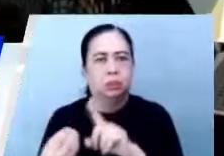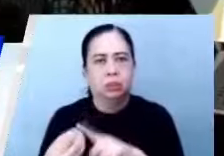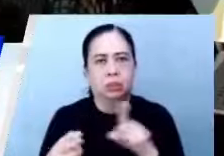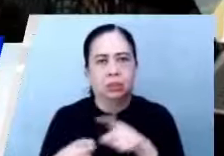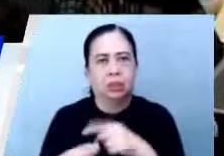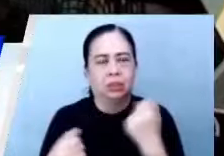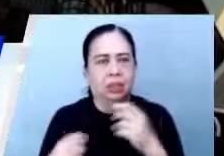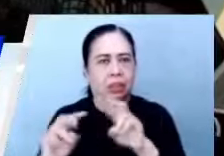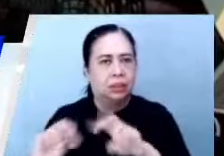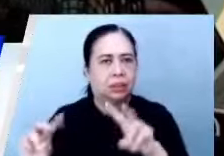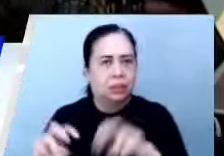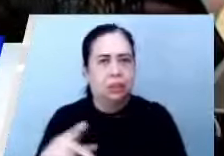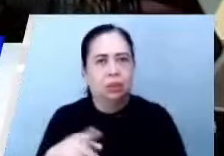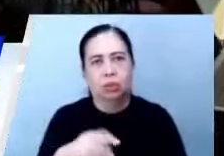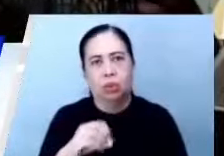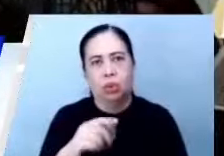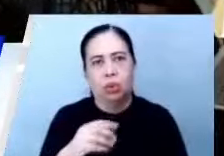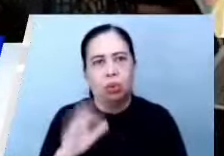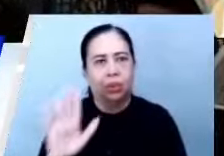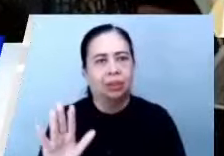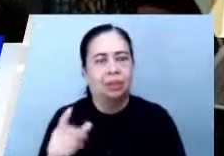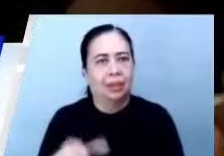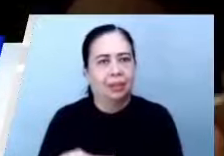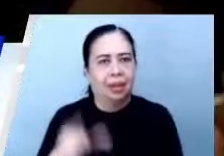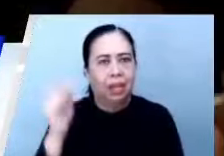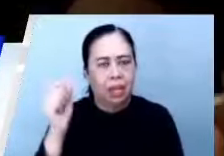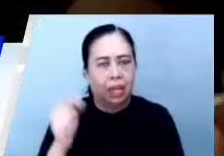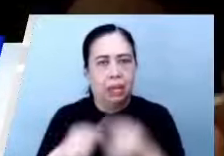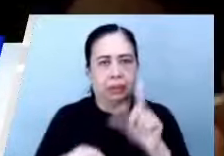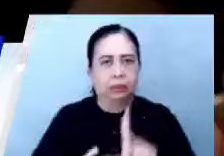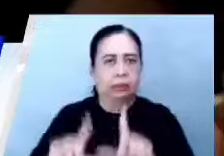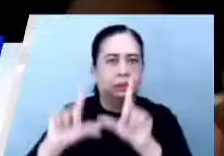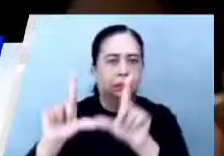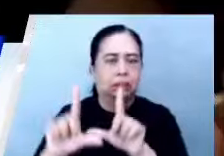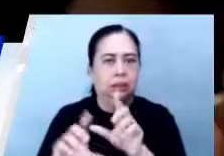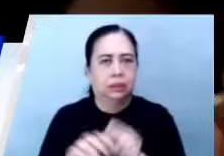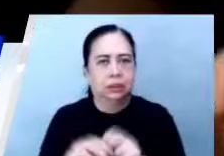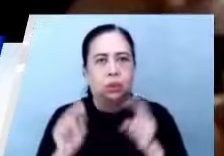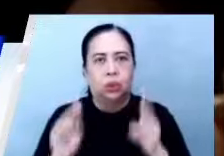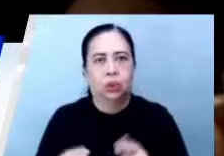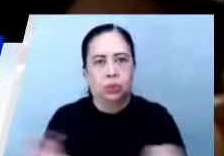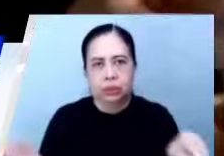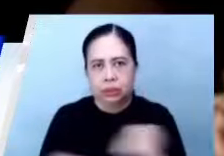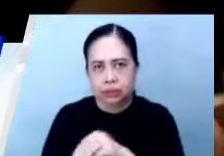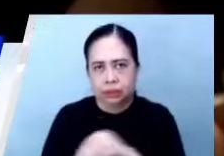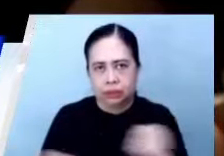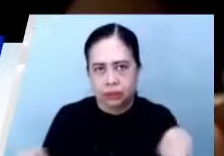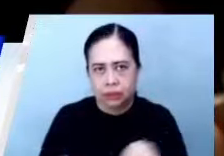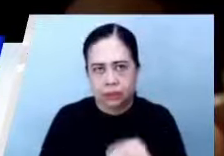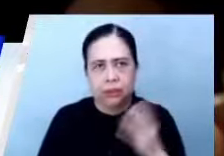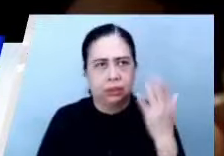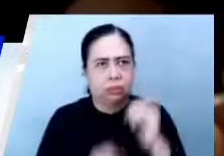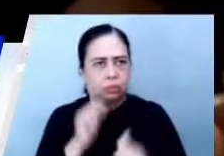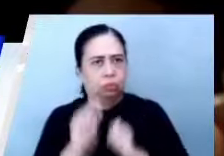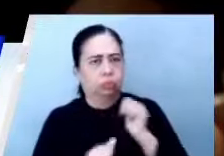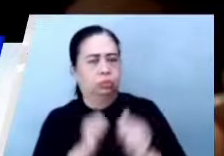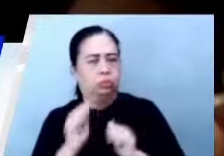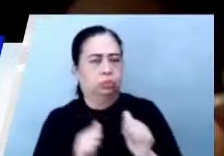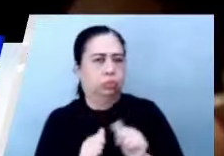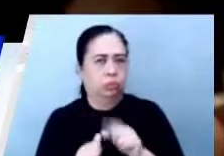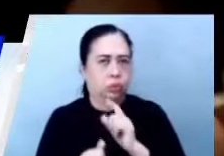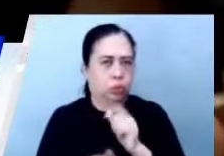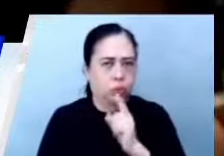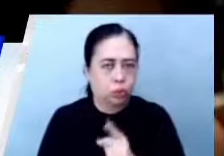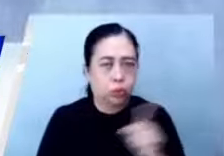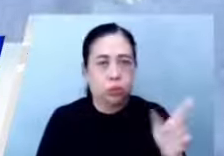sa Pogo Habs sa Bamban Tarlac. Si Guo ay naharap sa reklamong qualified human trafficking. Dati na niya itinanggi ang akusasyon ay sa kanyang abogado